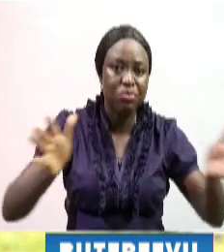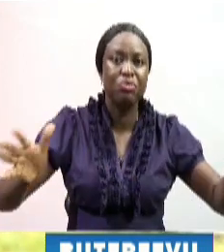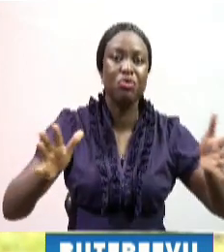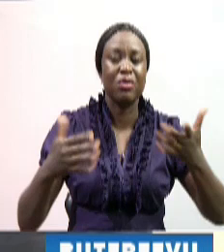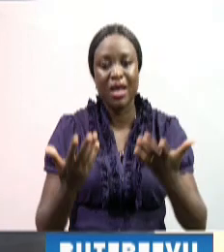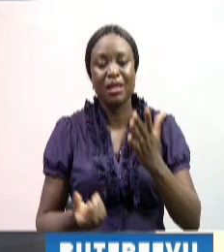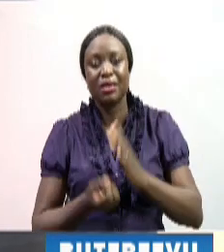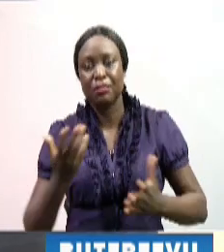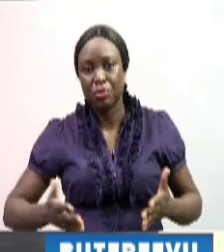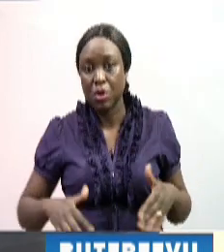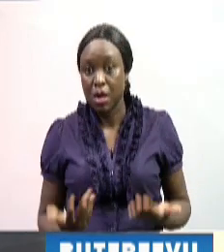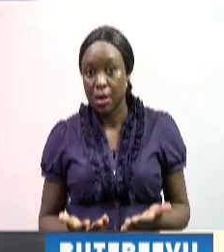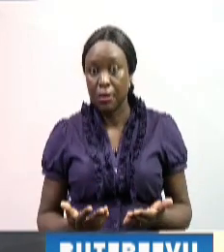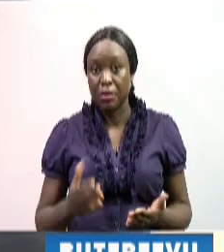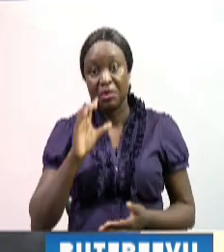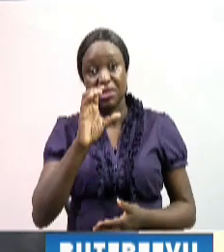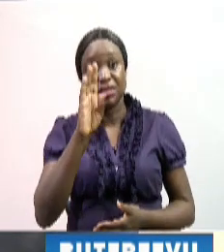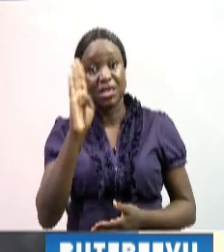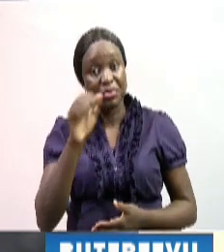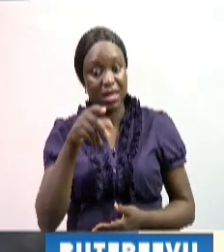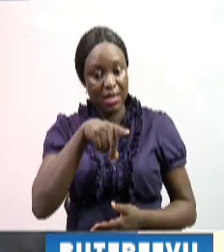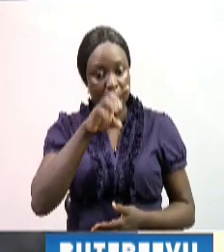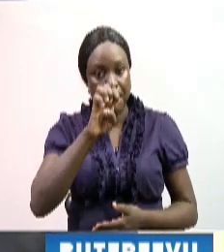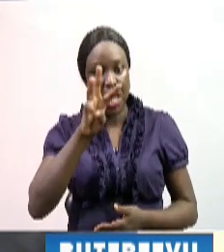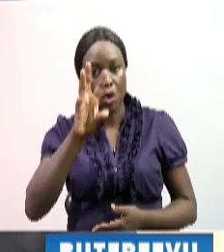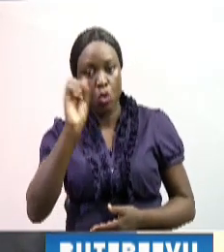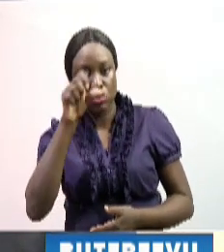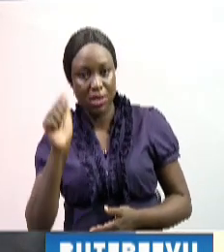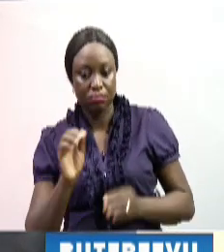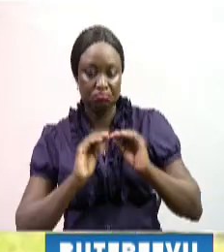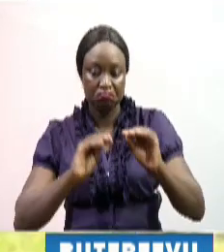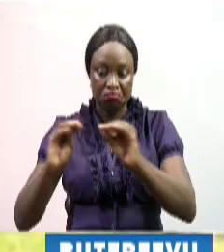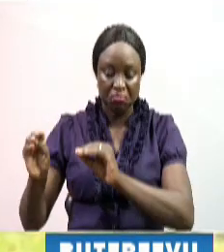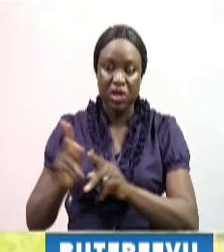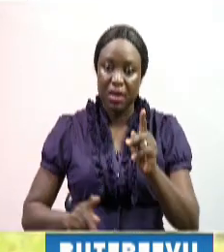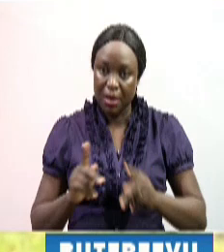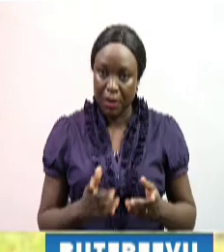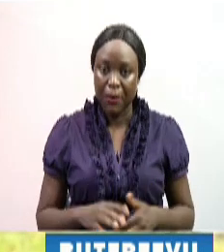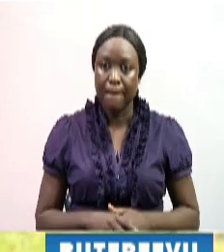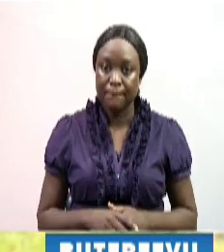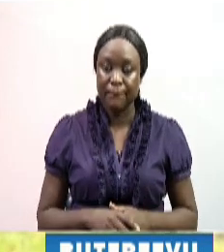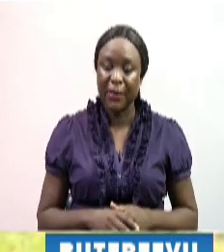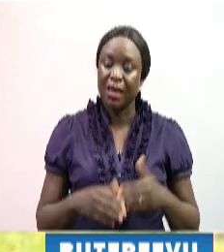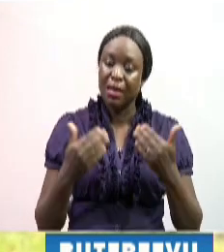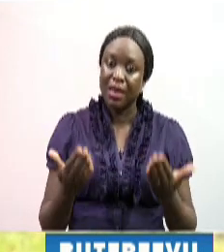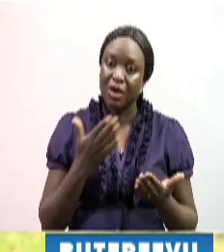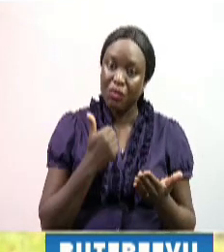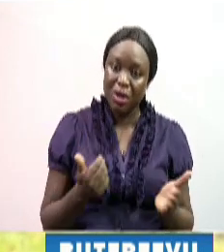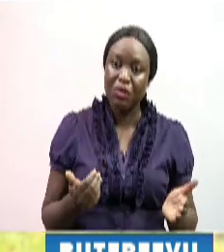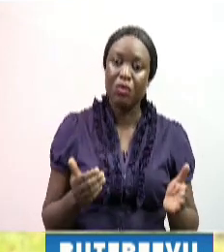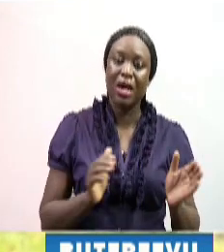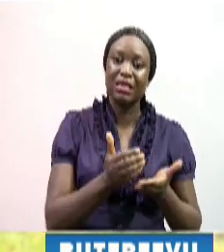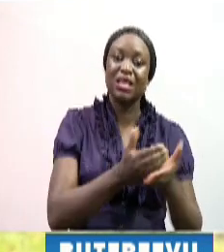batandise bino byonna CBS posa ebiyigiriza abantu. Twagala sako